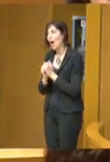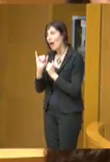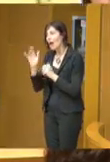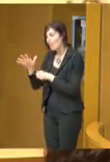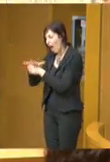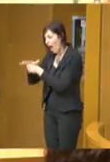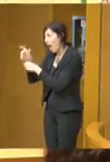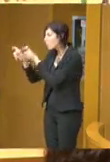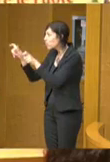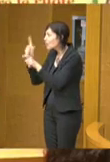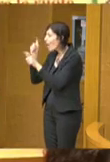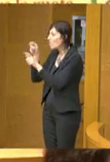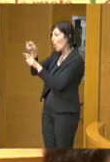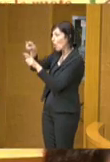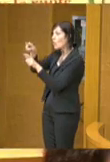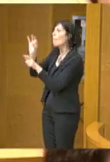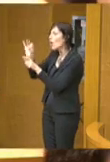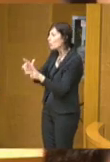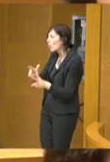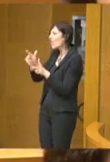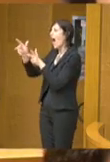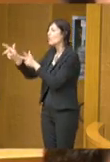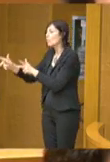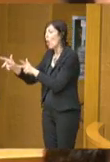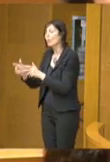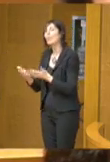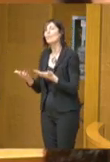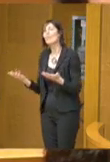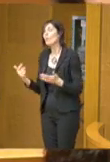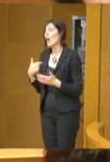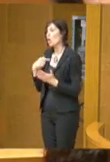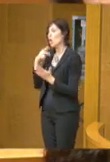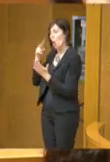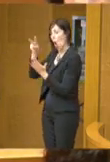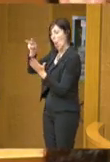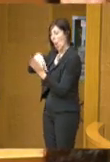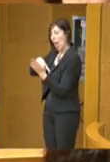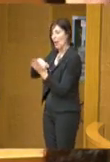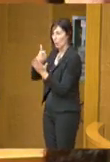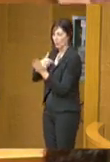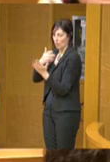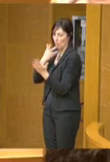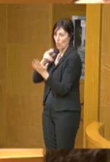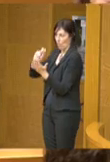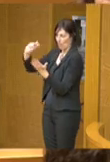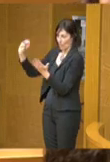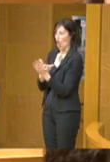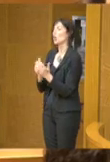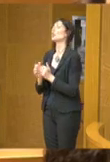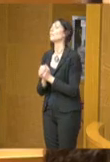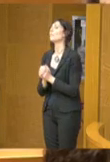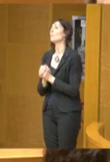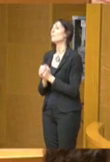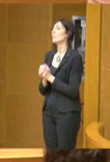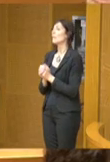proprio sul trasporto. Bene, leggo, così sarò più rapido possibile.